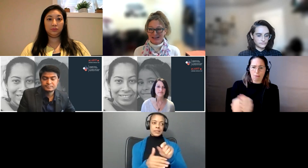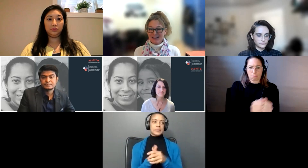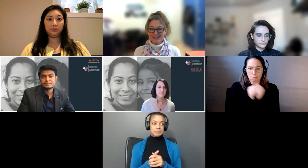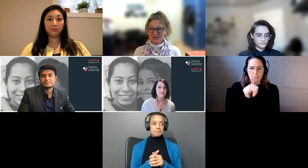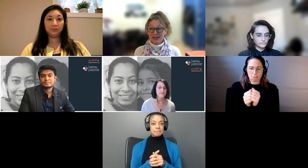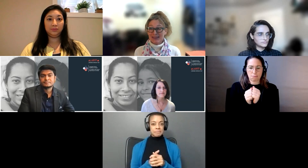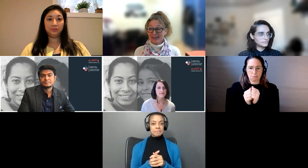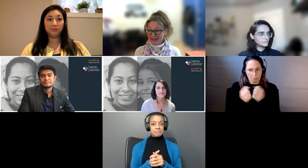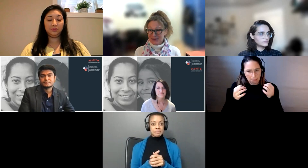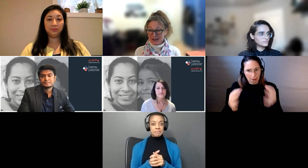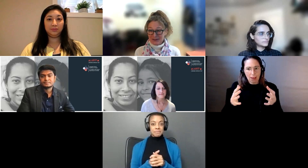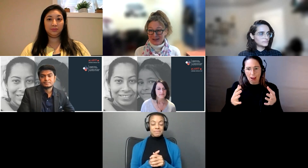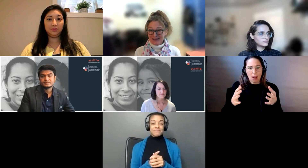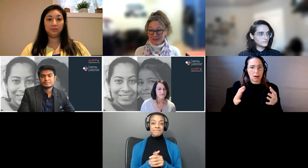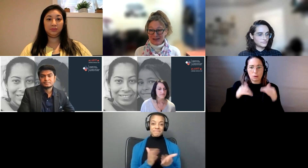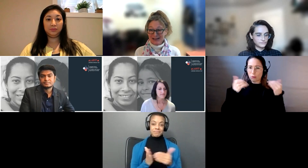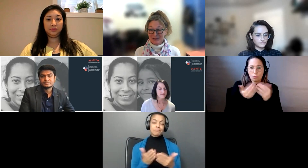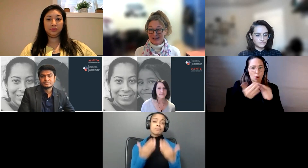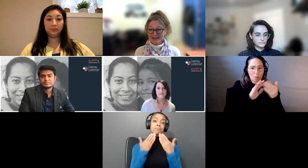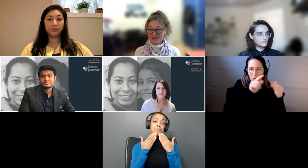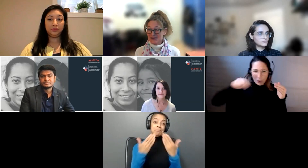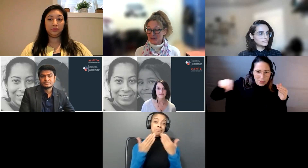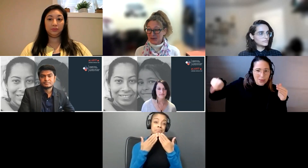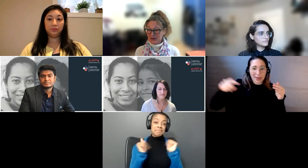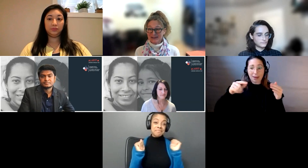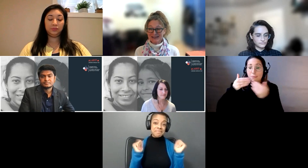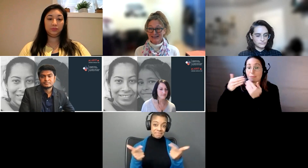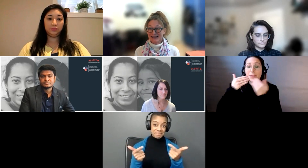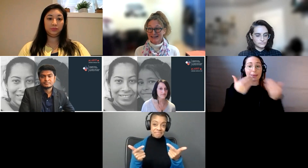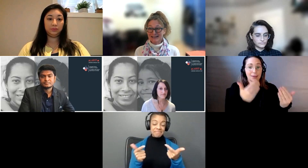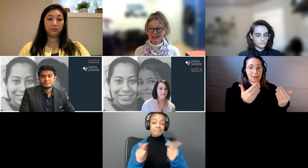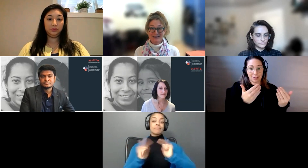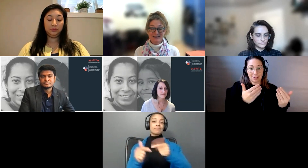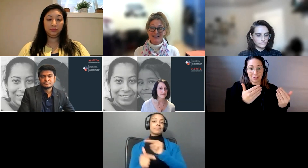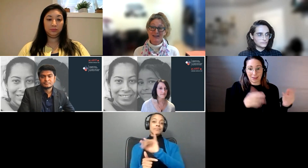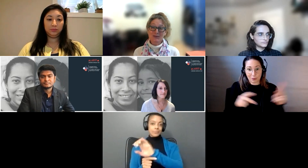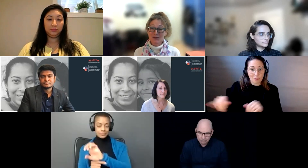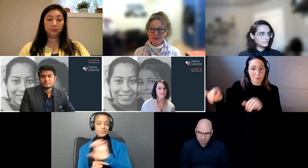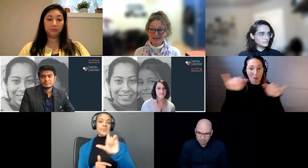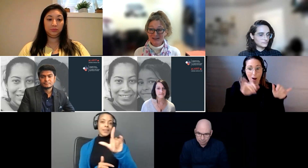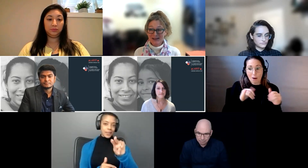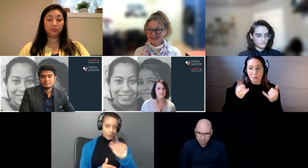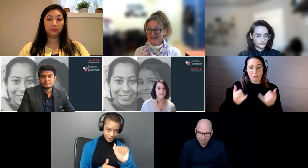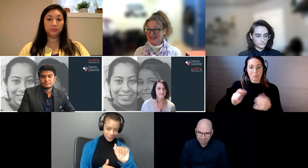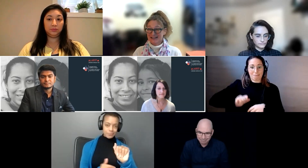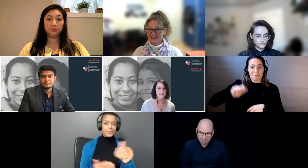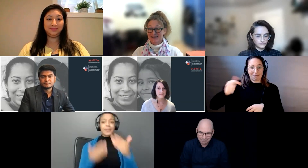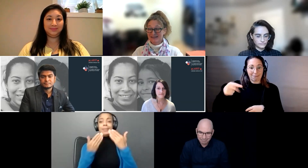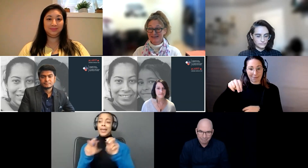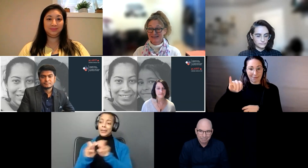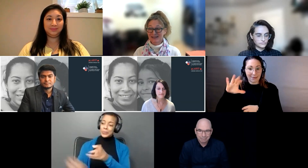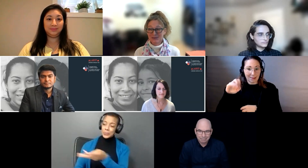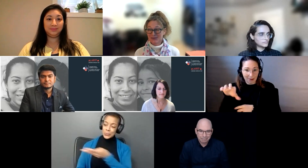à travers toutes les communautés. Donc, merci tout le monde. Et je redonne le plancher à Nicole et Ariane. Et